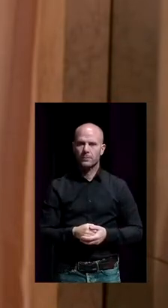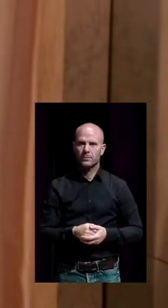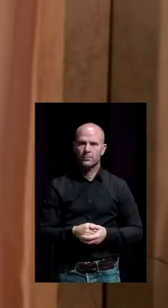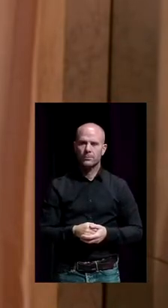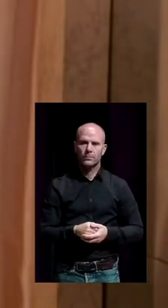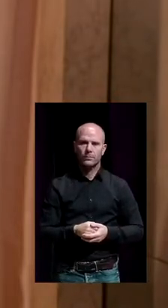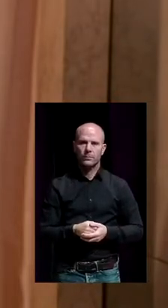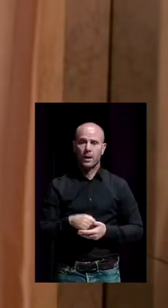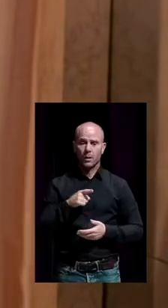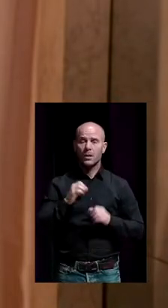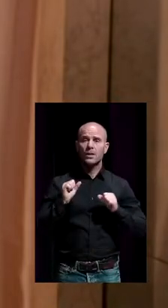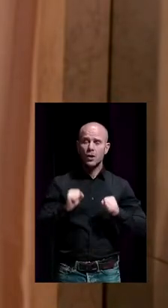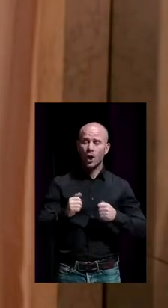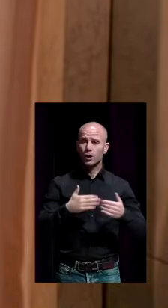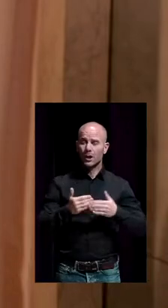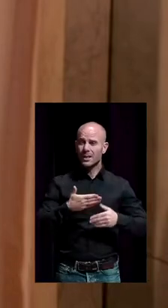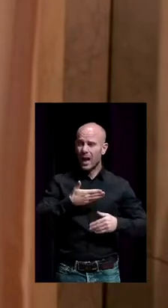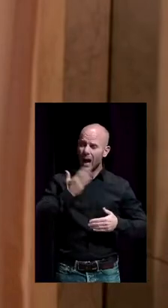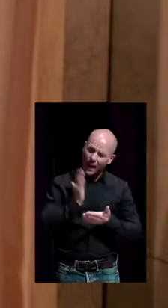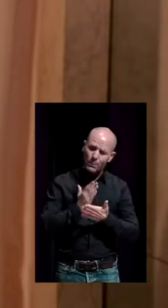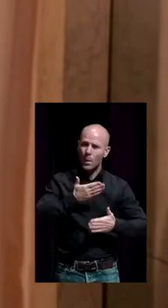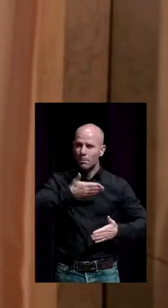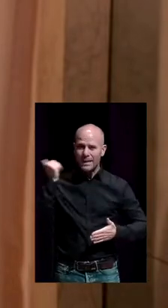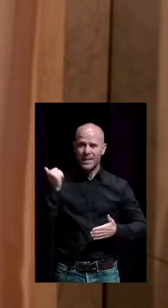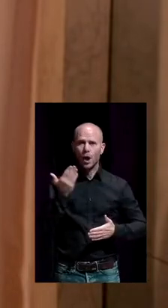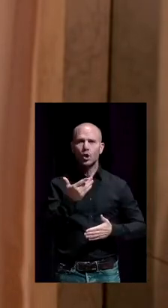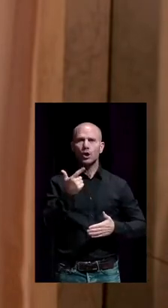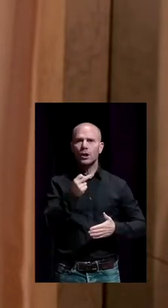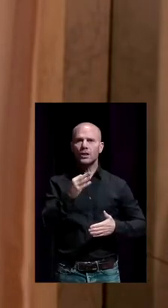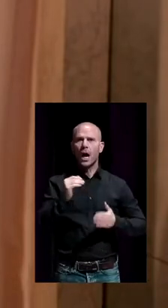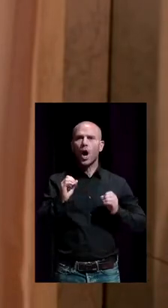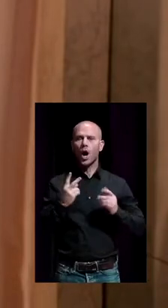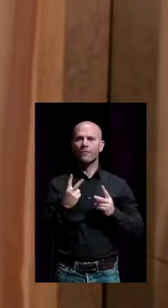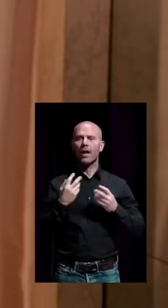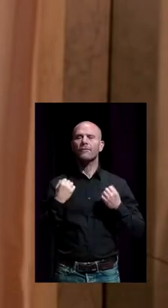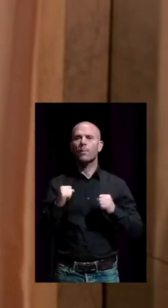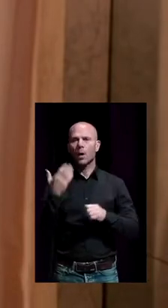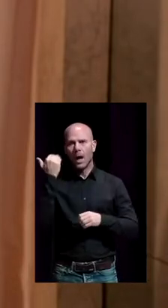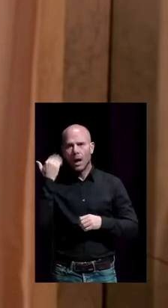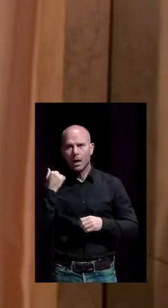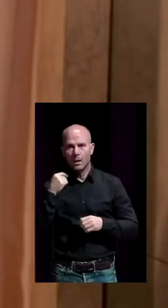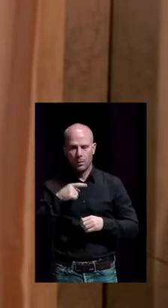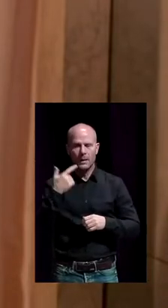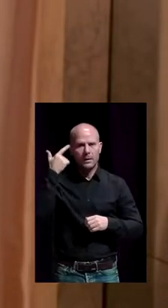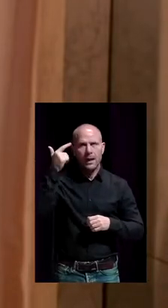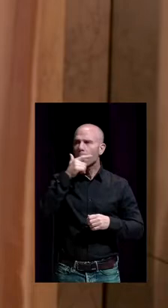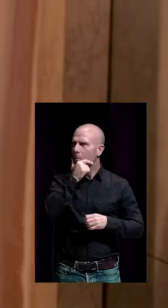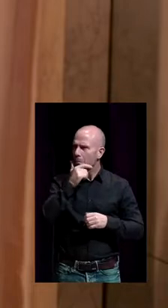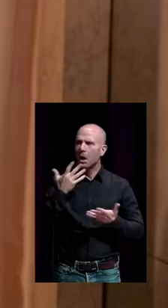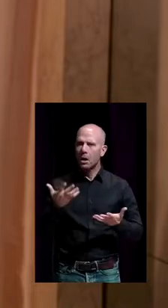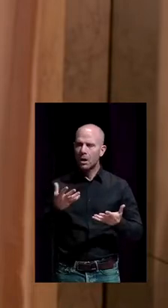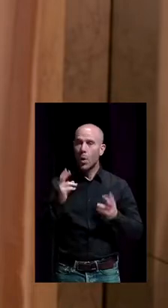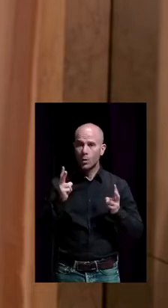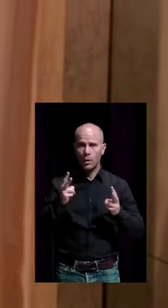yttersta av sin förmåga. Det är ord som förpliktigar. De manar till eftertanke och